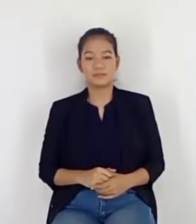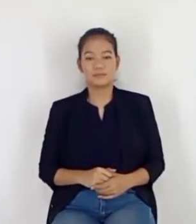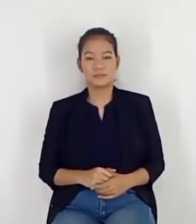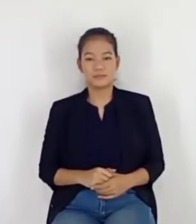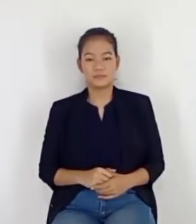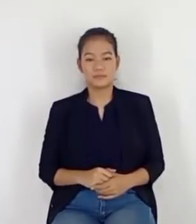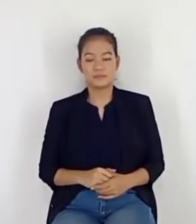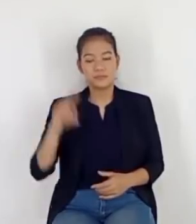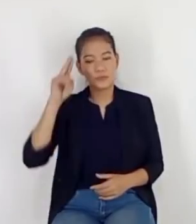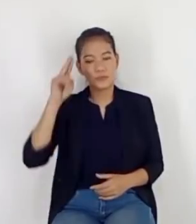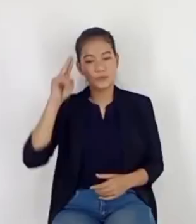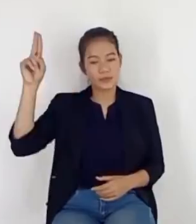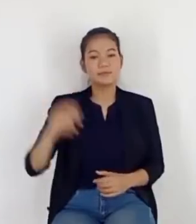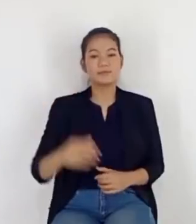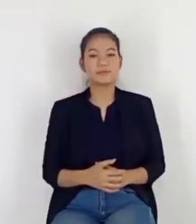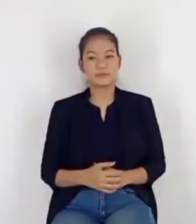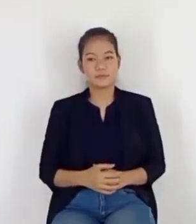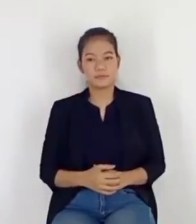Tuhan,